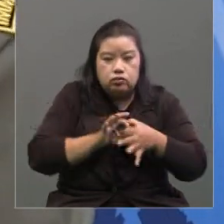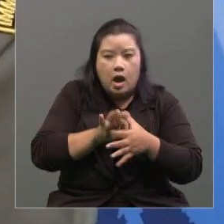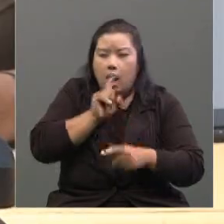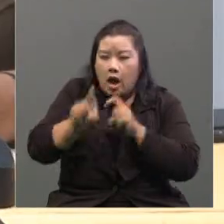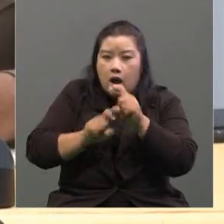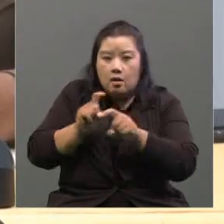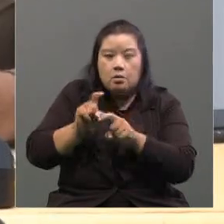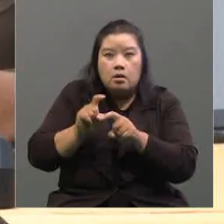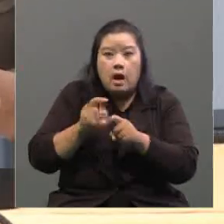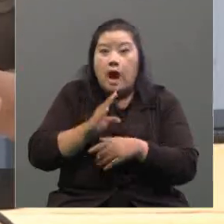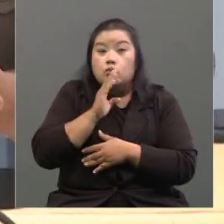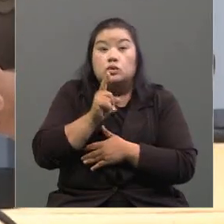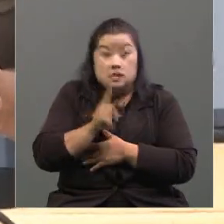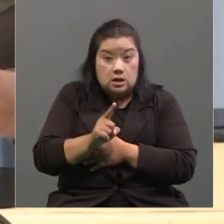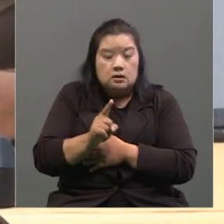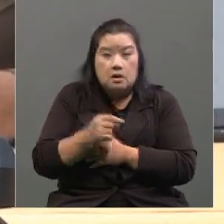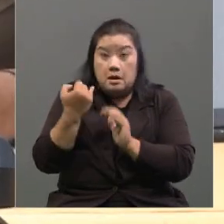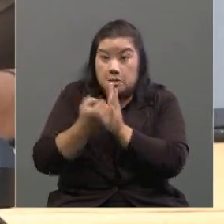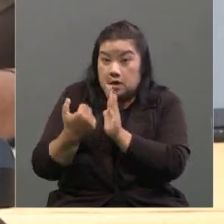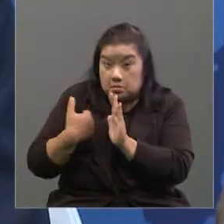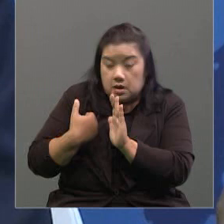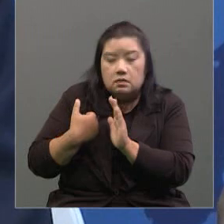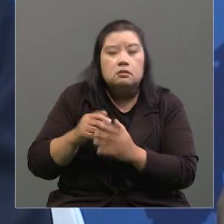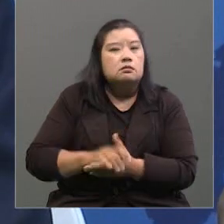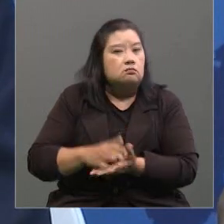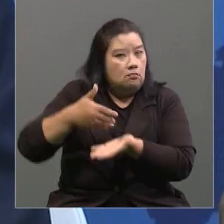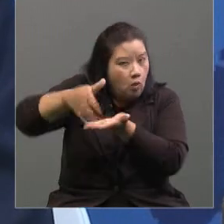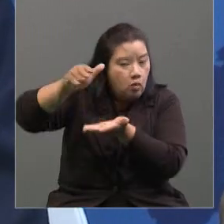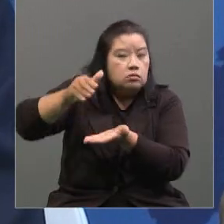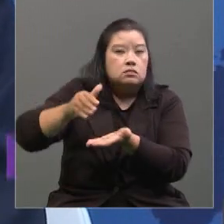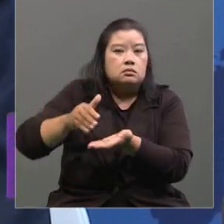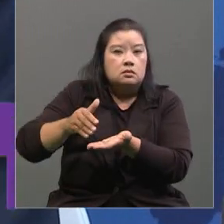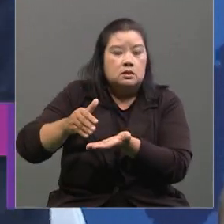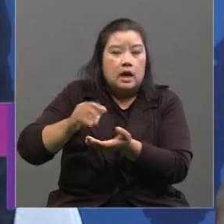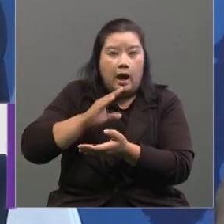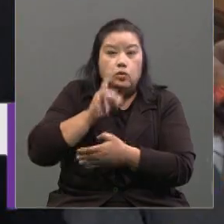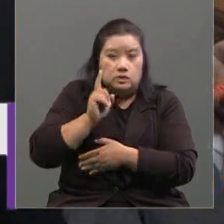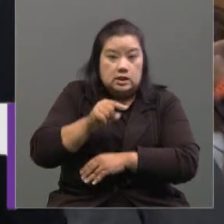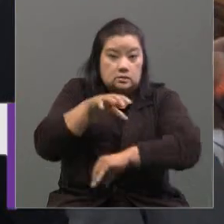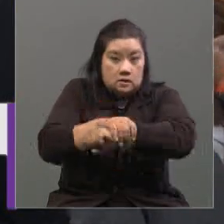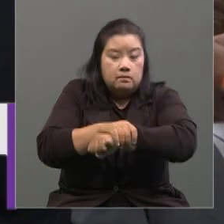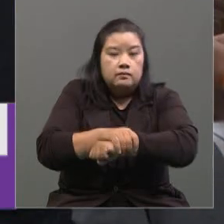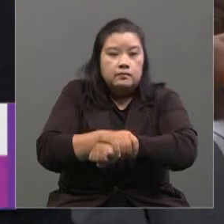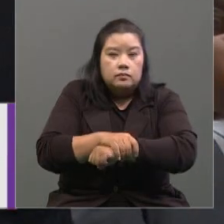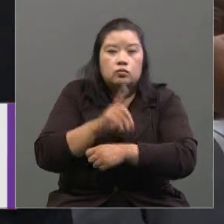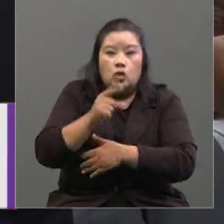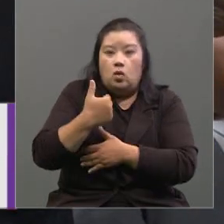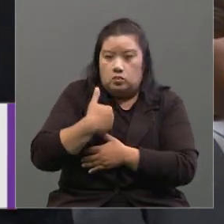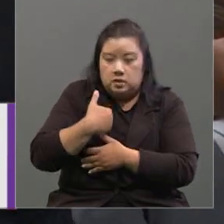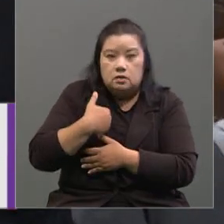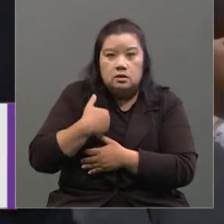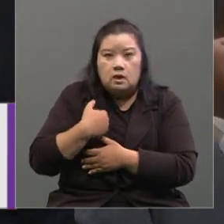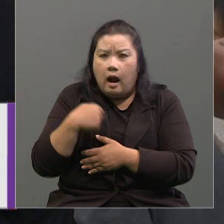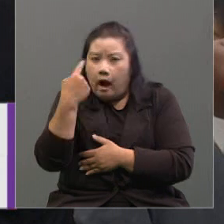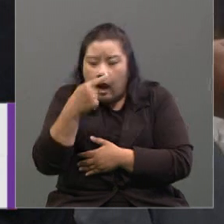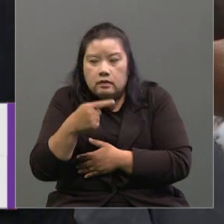อบหากพบความผิดเนี่ยสามารถผลักดันออกนอกประเทศได้พร้อมยืนยันว่าหากมีการจับกลุ่มเนี่ยจะมีการผลักดันออก